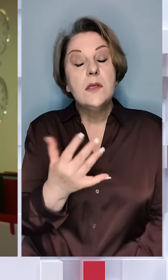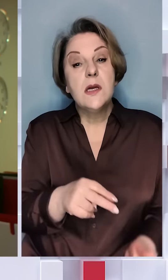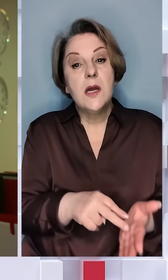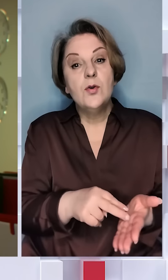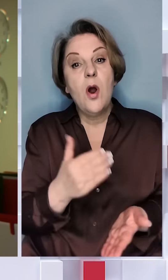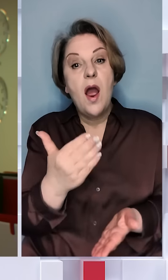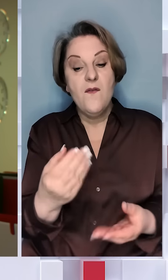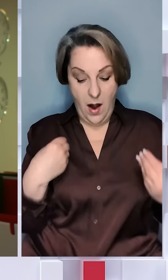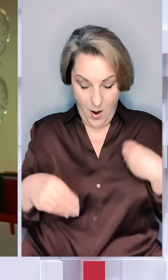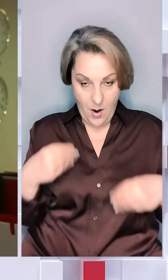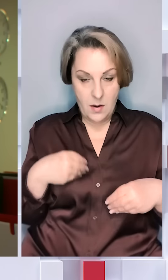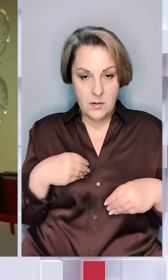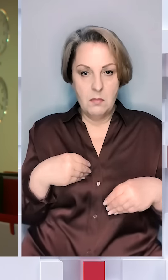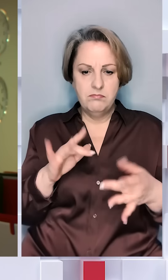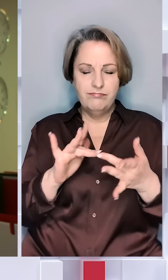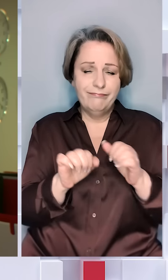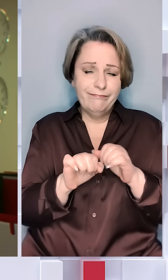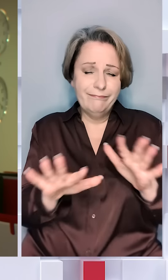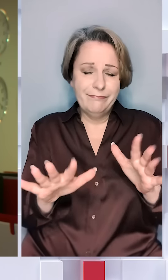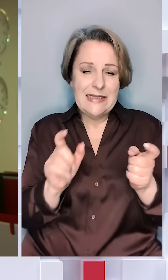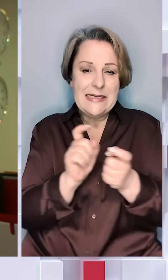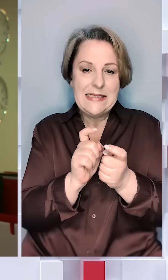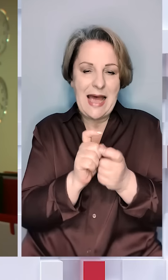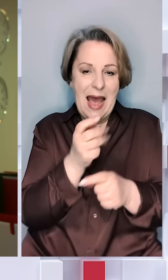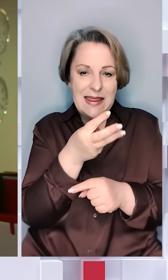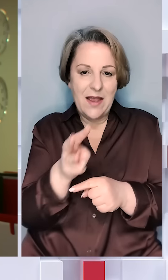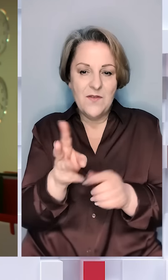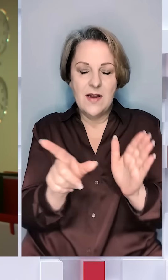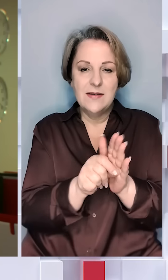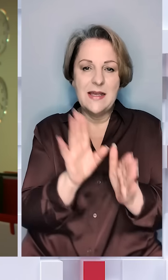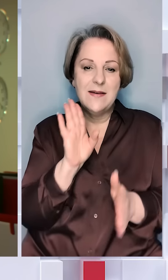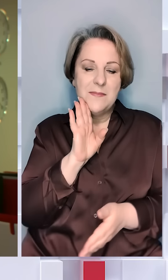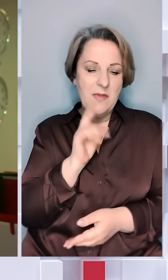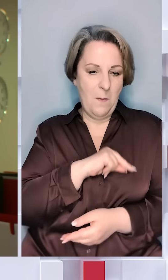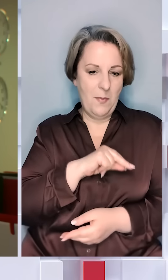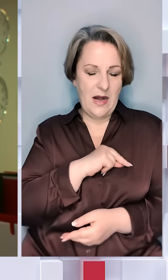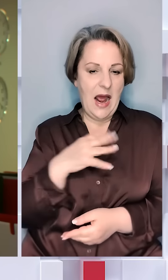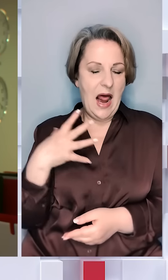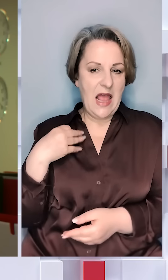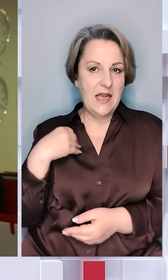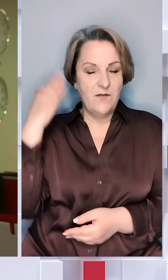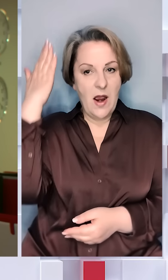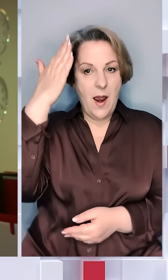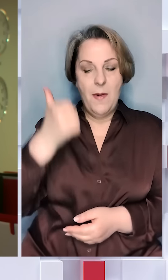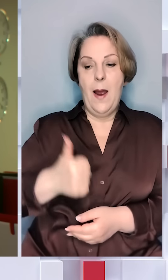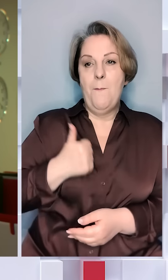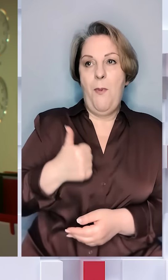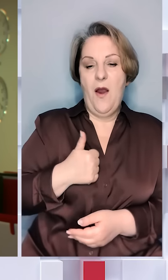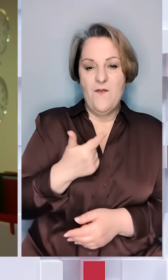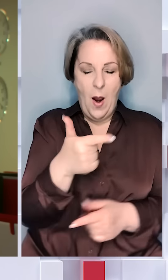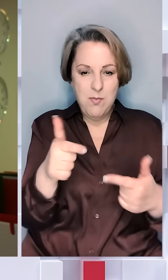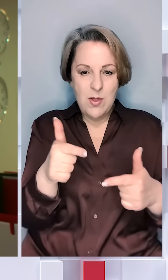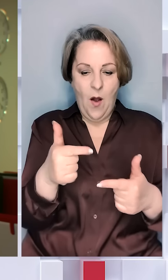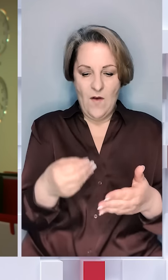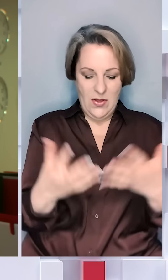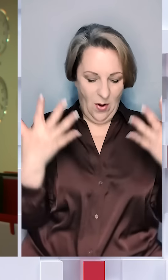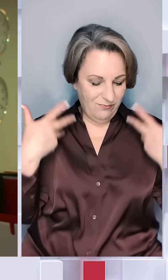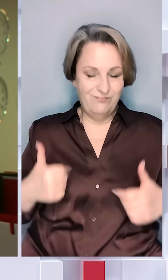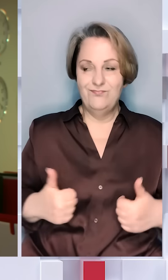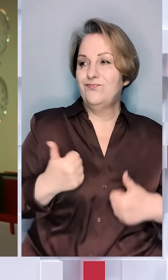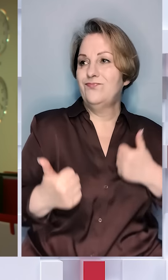Скільки коштує ваш одяг? Мережею розлетілося скандальне відео із працівницею львівської митниці, яка похизувалася блогеру своїм